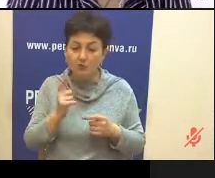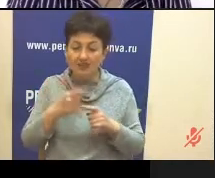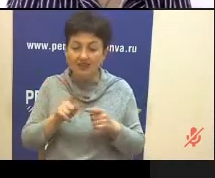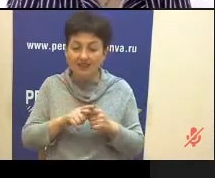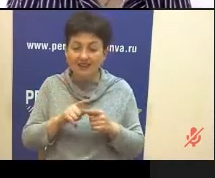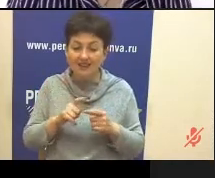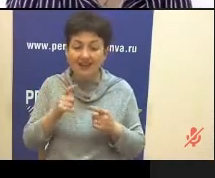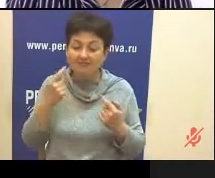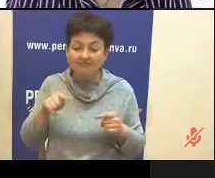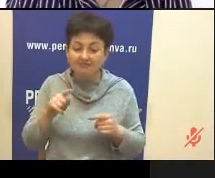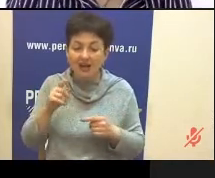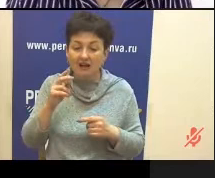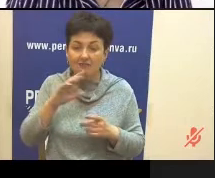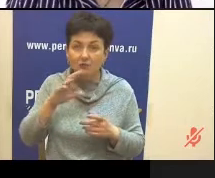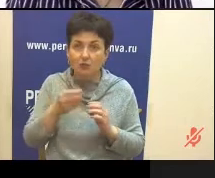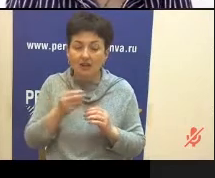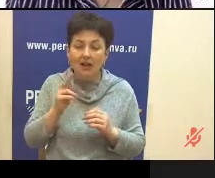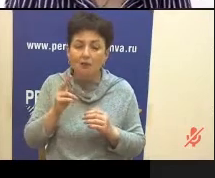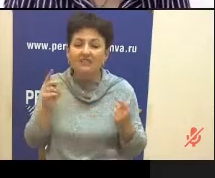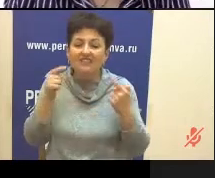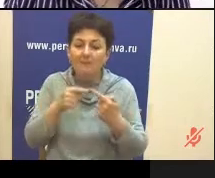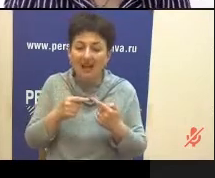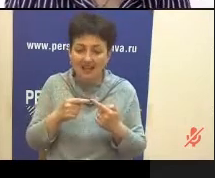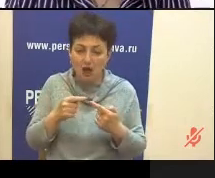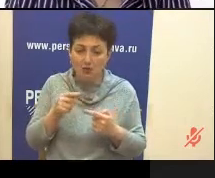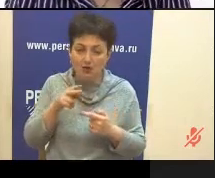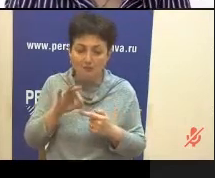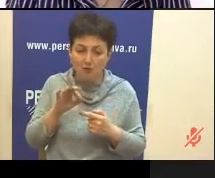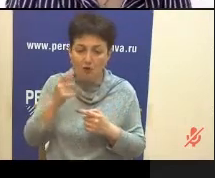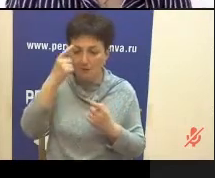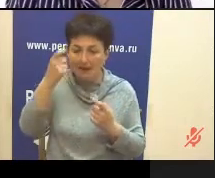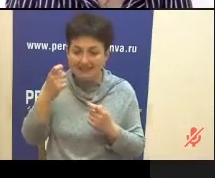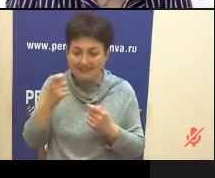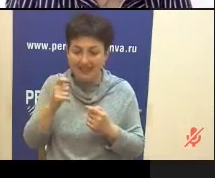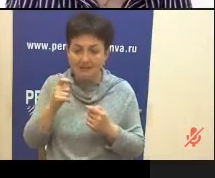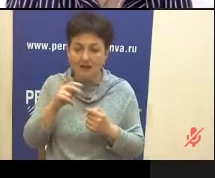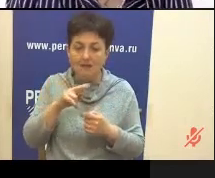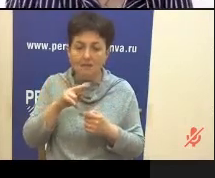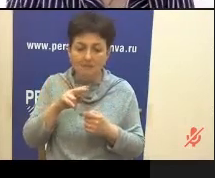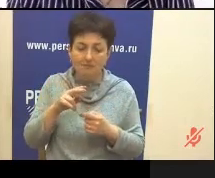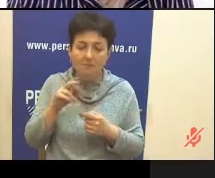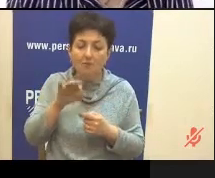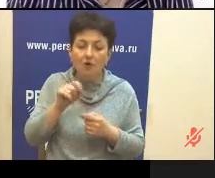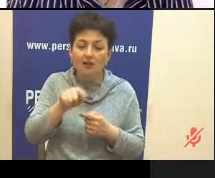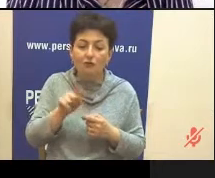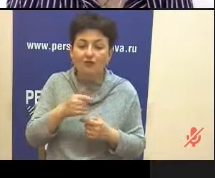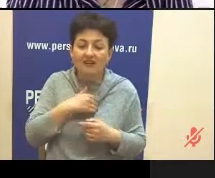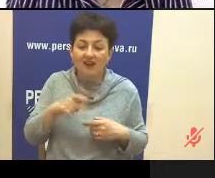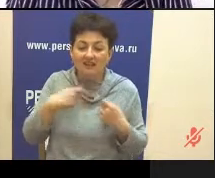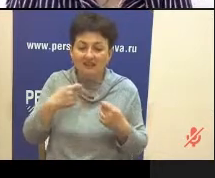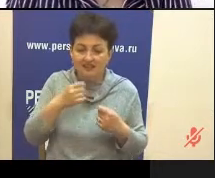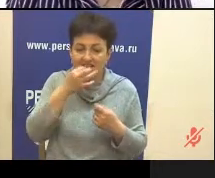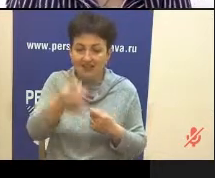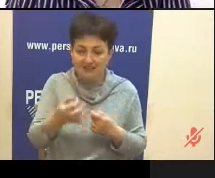это конгруэнтно. То есть совпадающее по посылам, по месседжам, по тому, что вы хотите